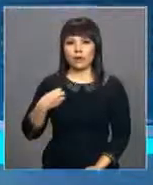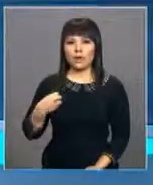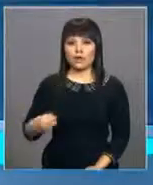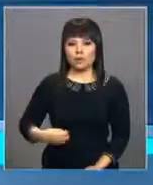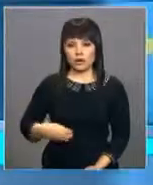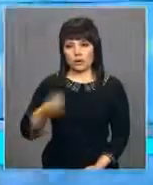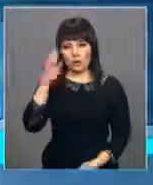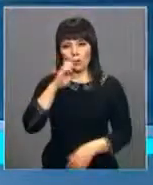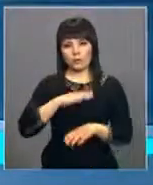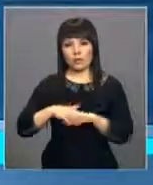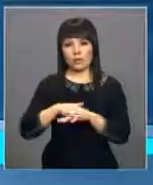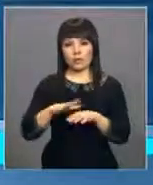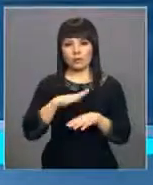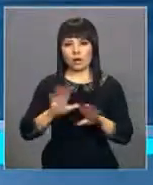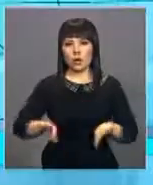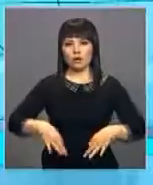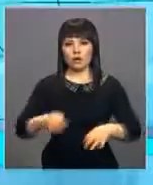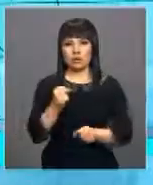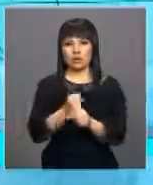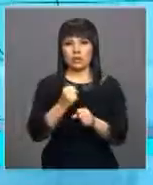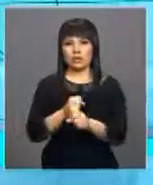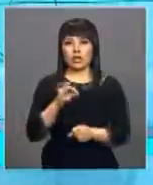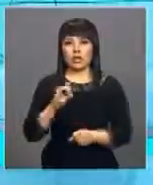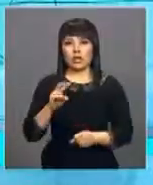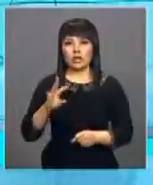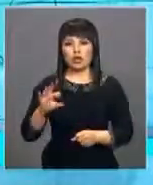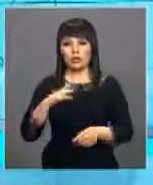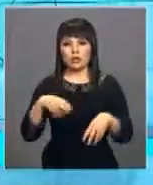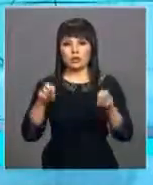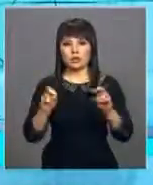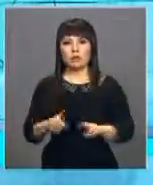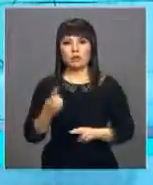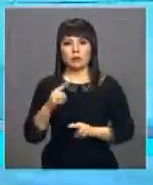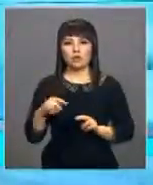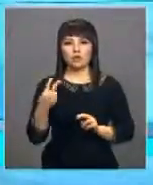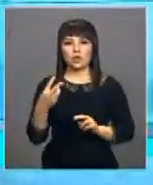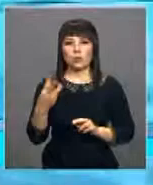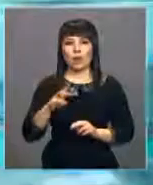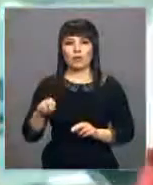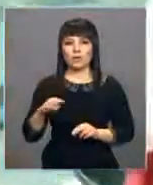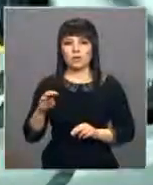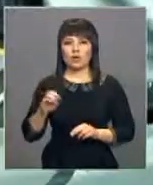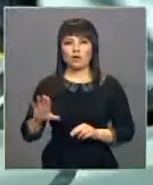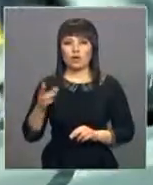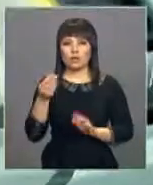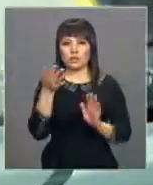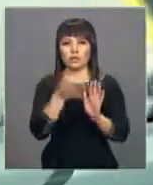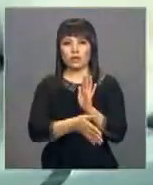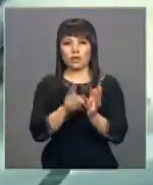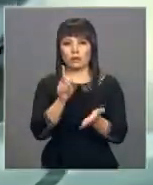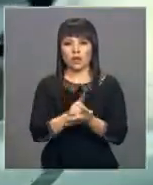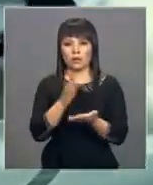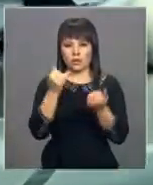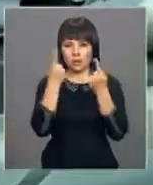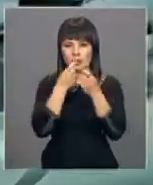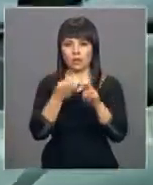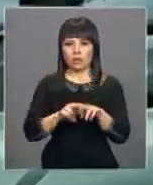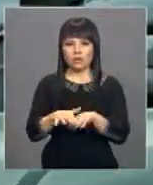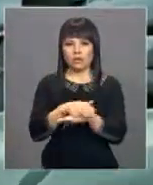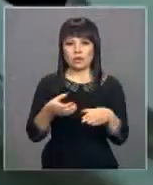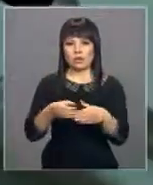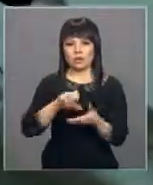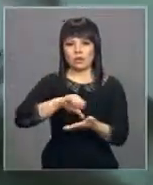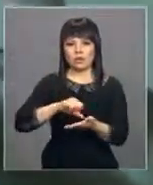Франция үкіметі көлік шығаратын әйгілі Рено компаниясына 1,123 миллиард евро жұмсамақ. Ақпарат құралдарының